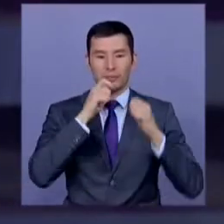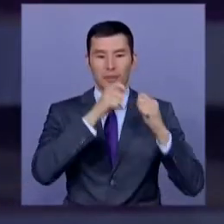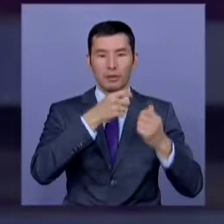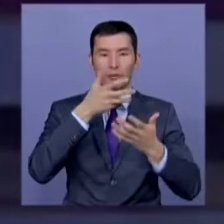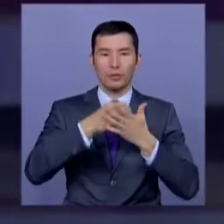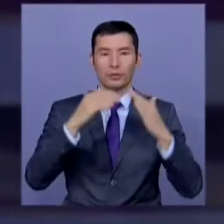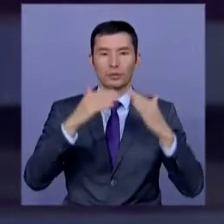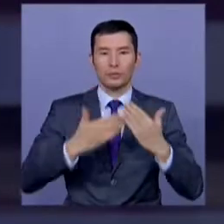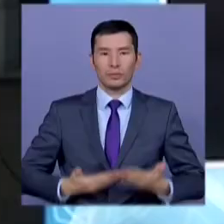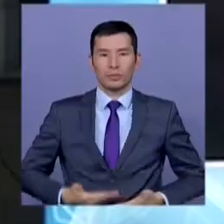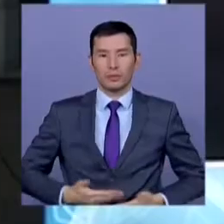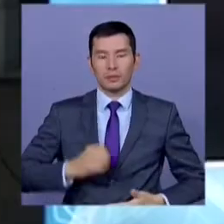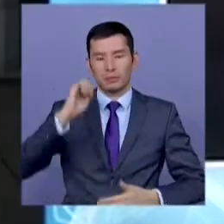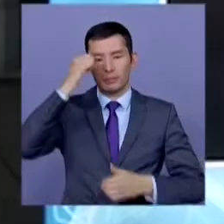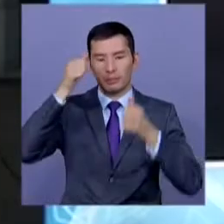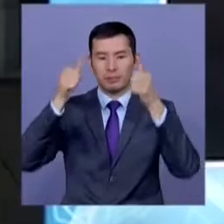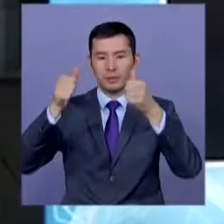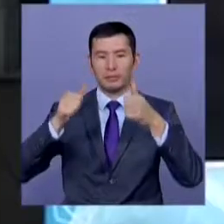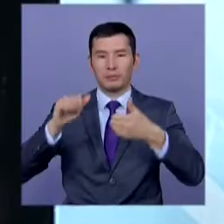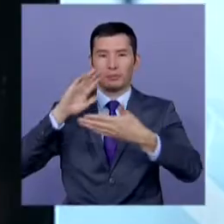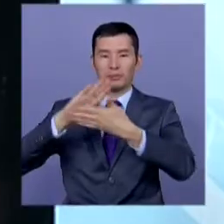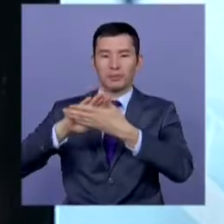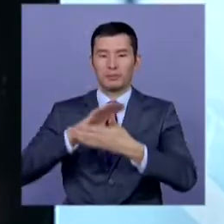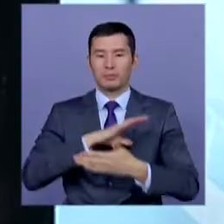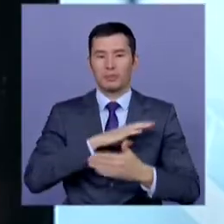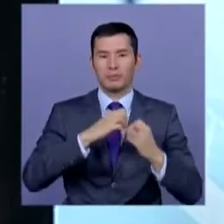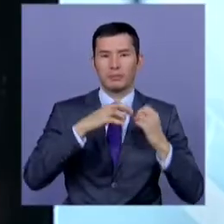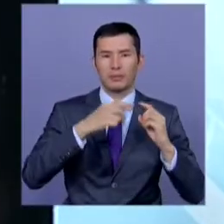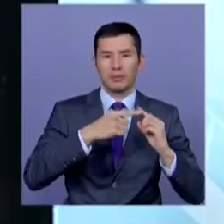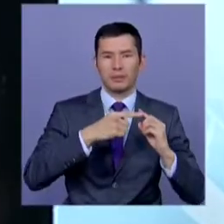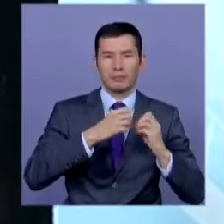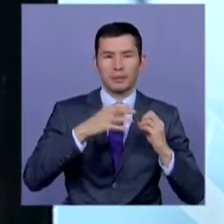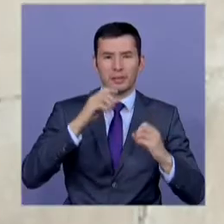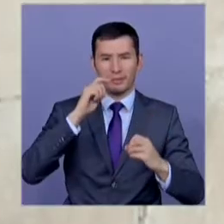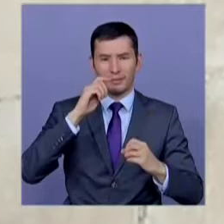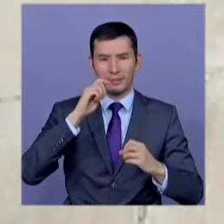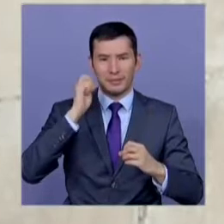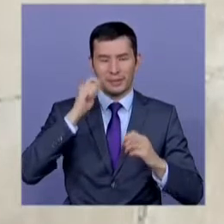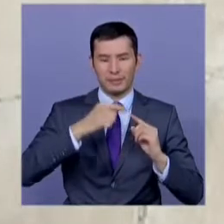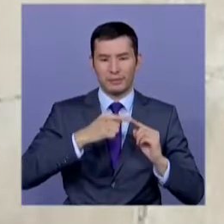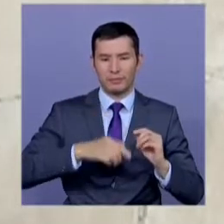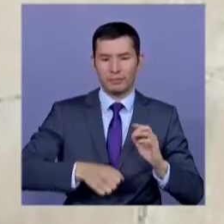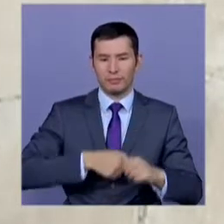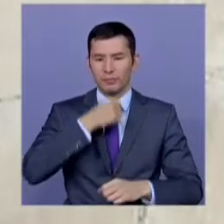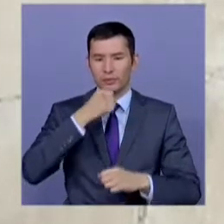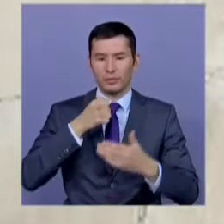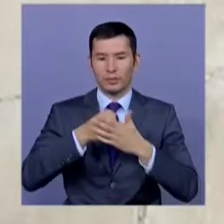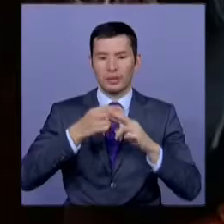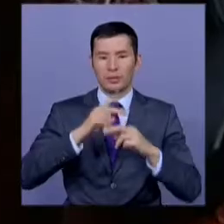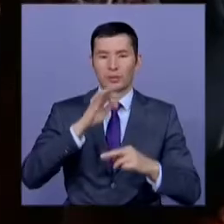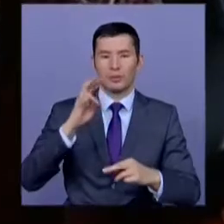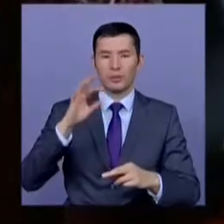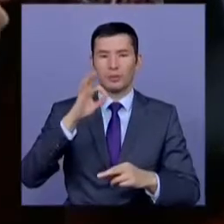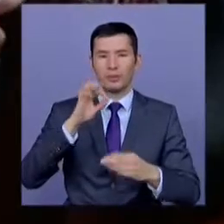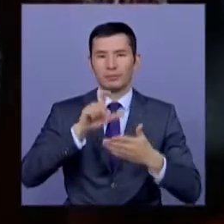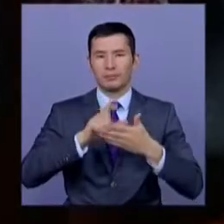тақта қойылды. 15 жасынан әңгіме жазуды бастаған қазақ руханиятында өзіндік қолтаңбасы бар қаламгер, оннан астам роман, хикаяттар